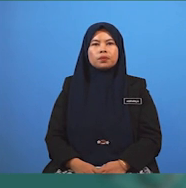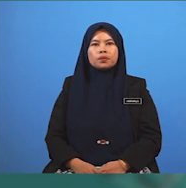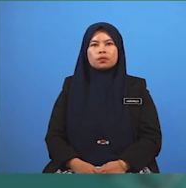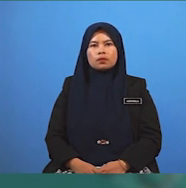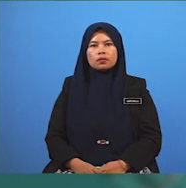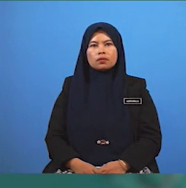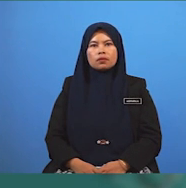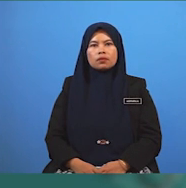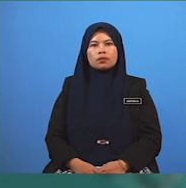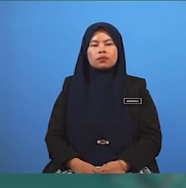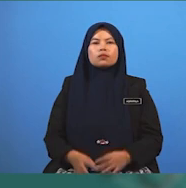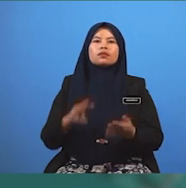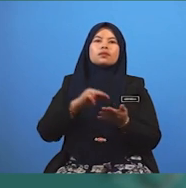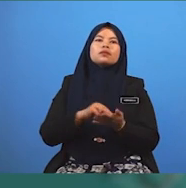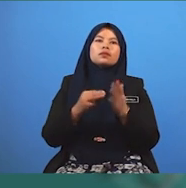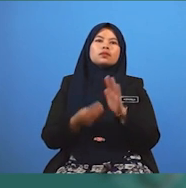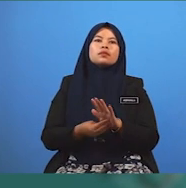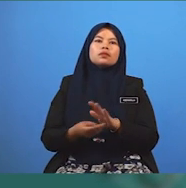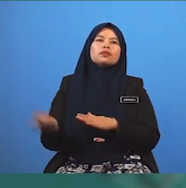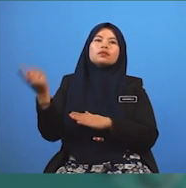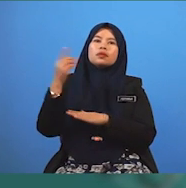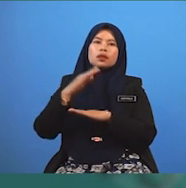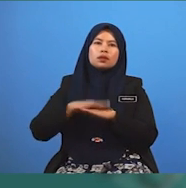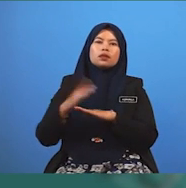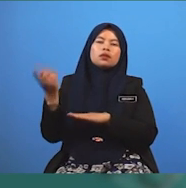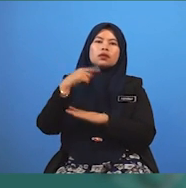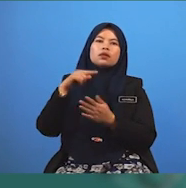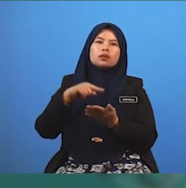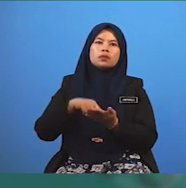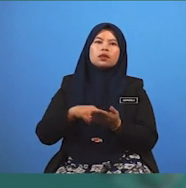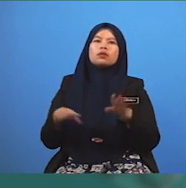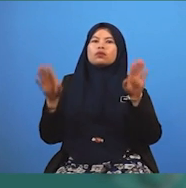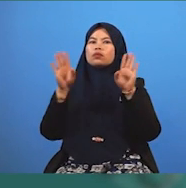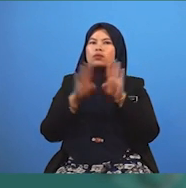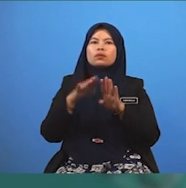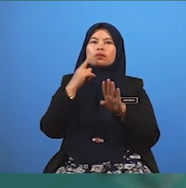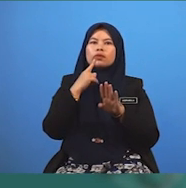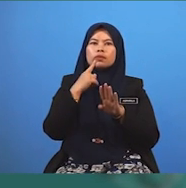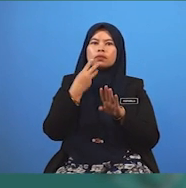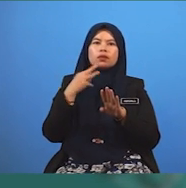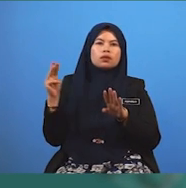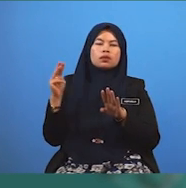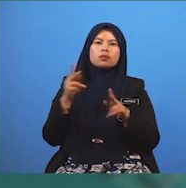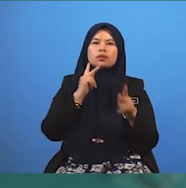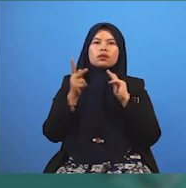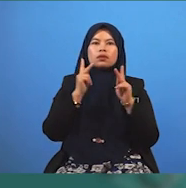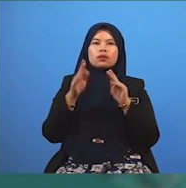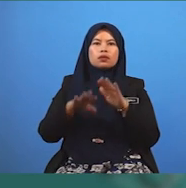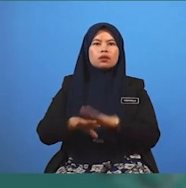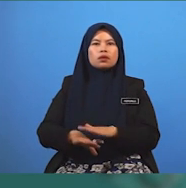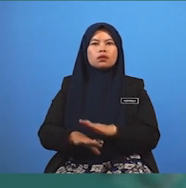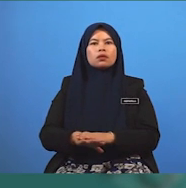azim. Pada hari kami tutup mulut mereka dan berkatalah tangan dan